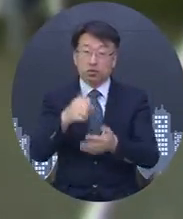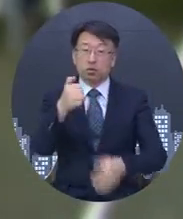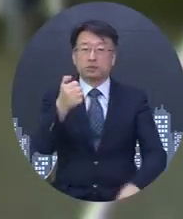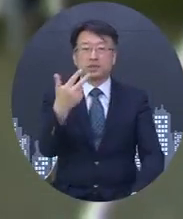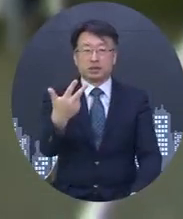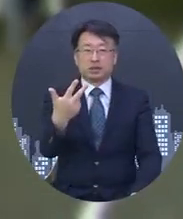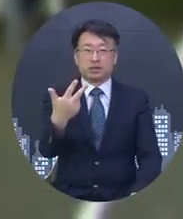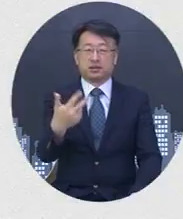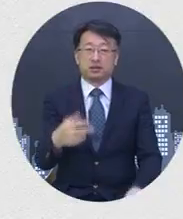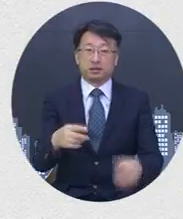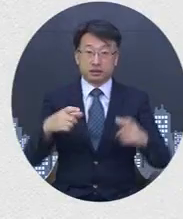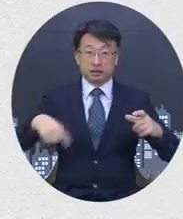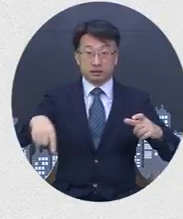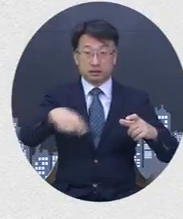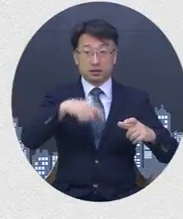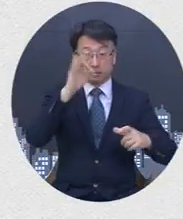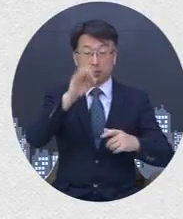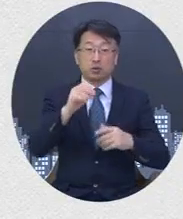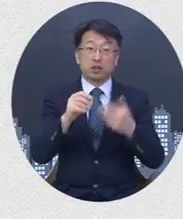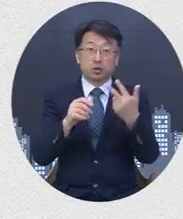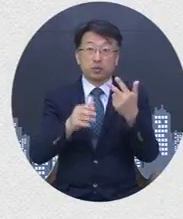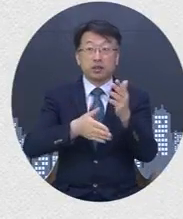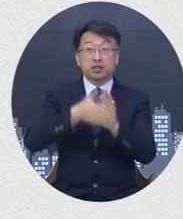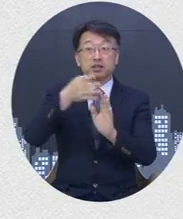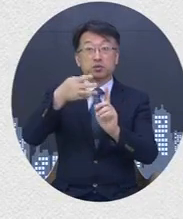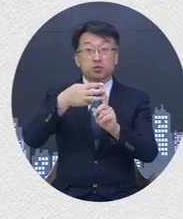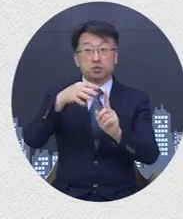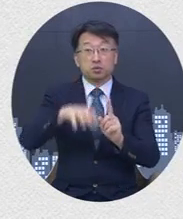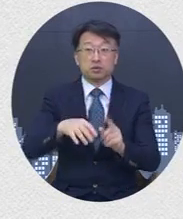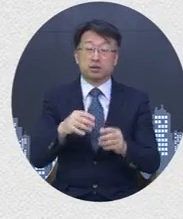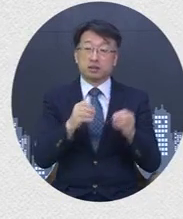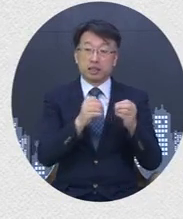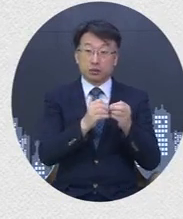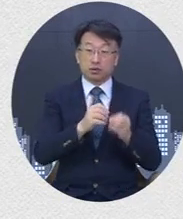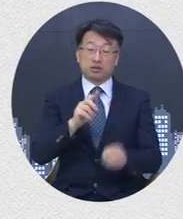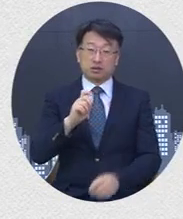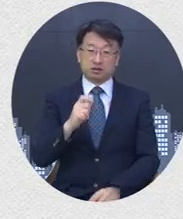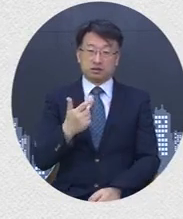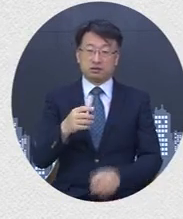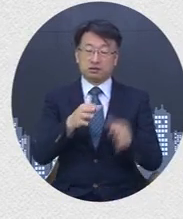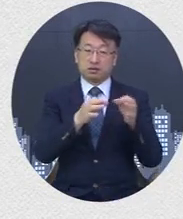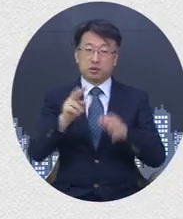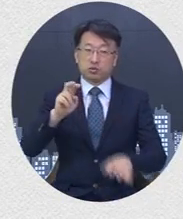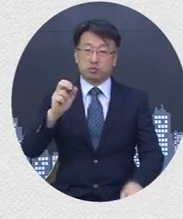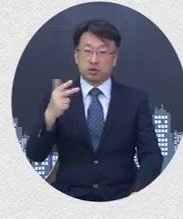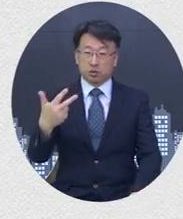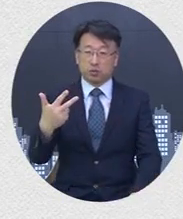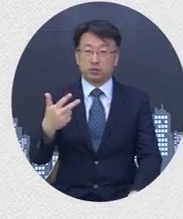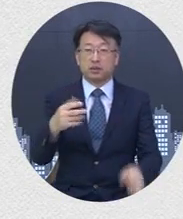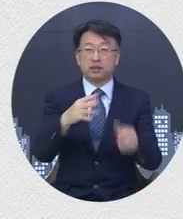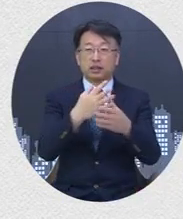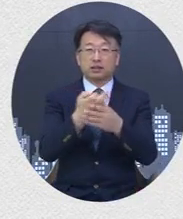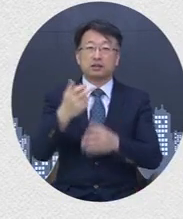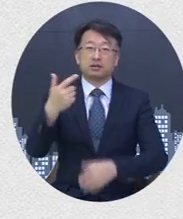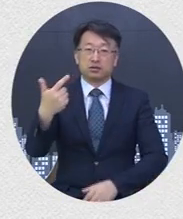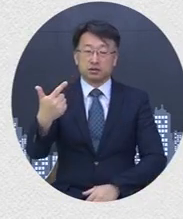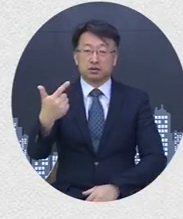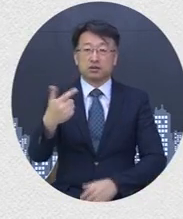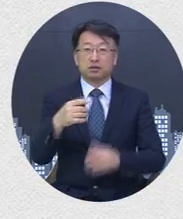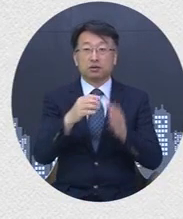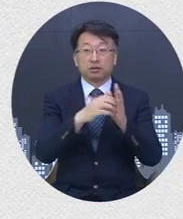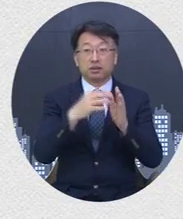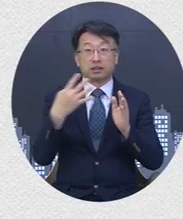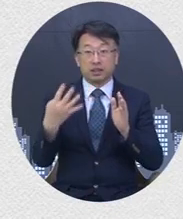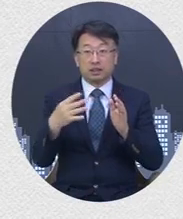57명. 지역별로는 7개 시군으로 창원 16명, 김해 27명, 양산 6명,